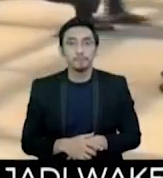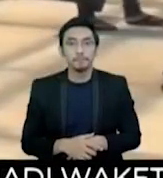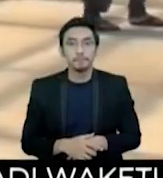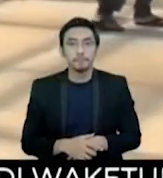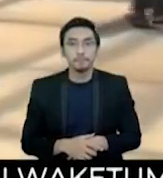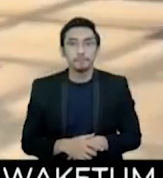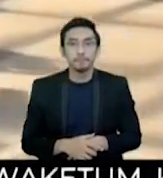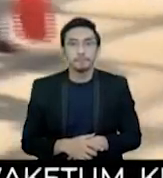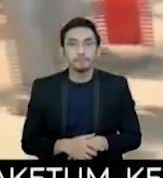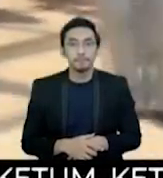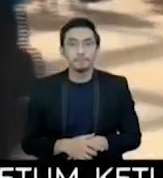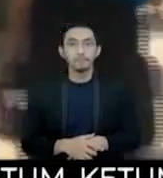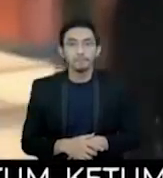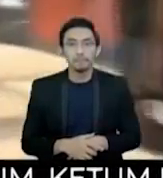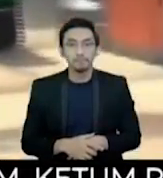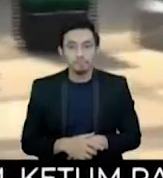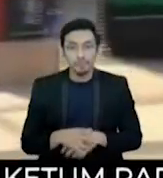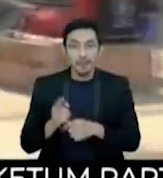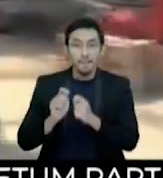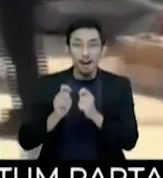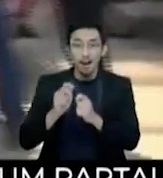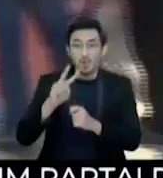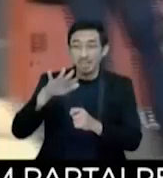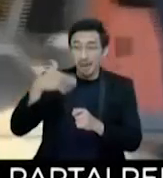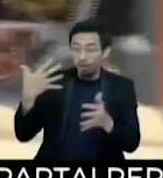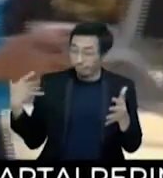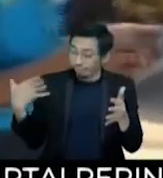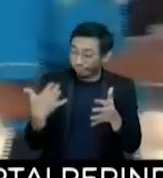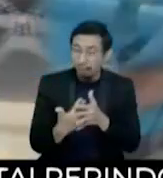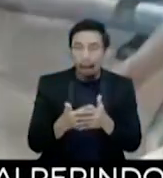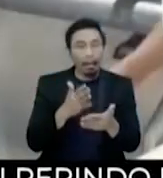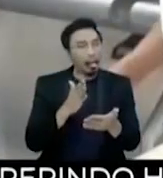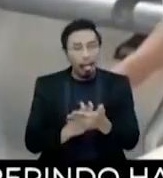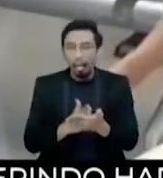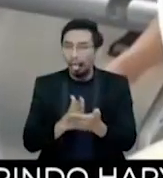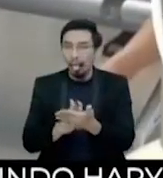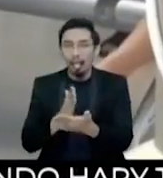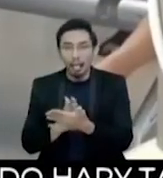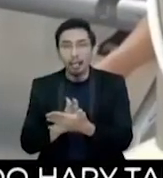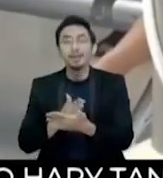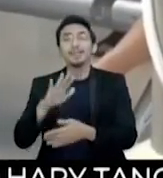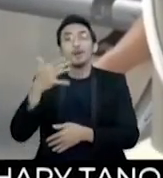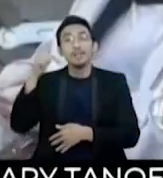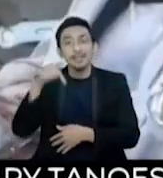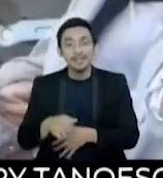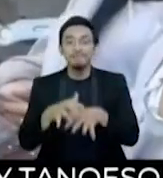Dua tahun mudik lebaran dibatasi akibat pandemi COVID-19. Tahun ini, pemerintah mengizinkan kembali warga untuk mudik